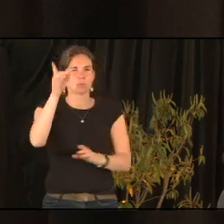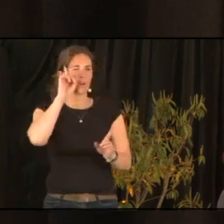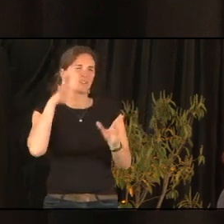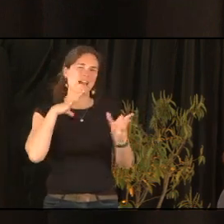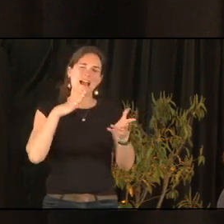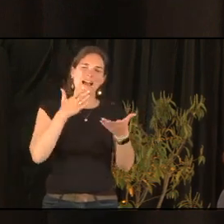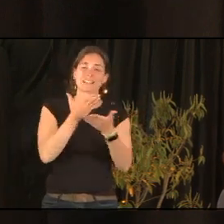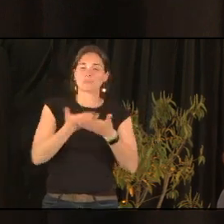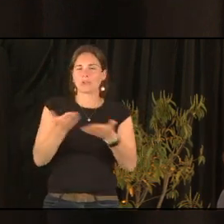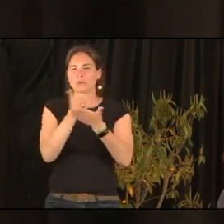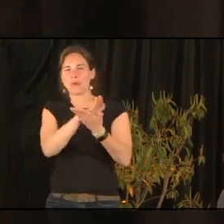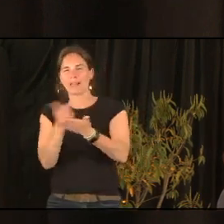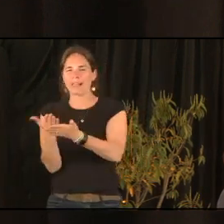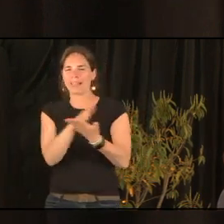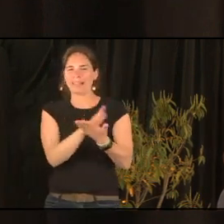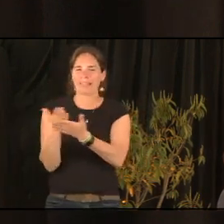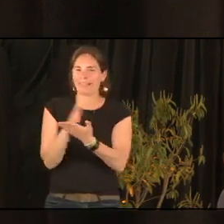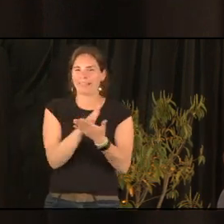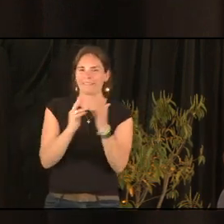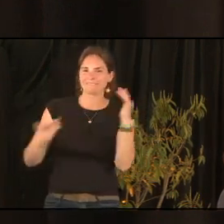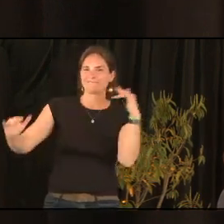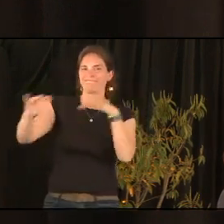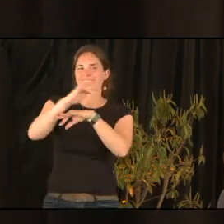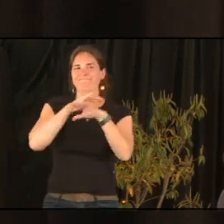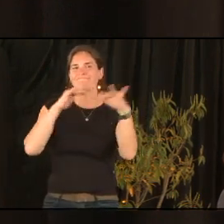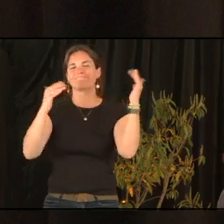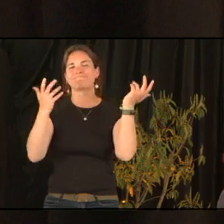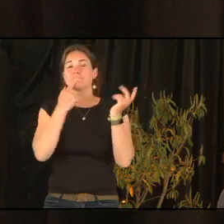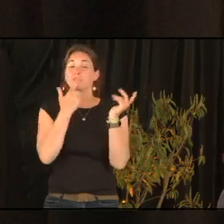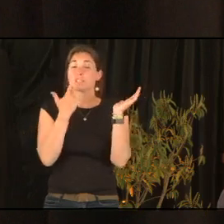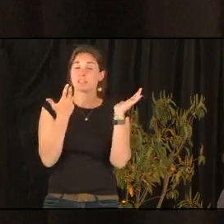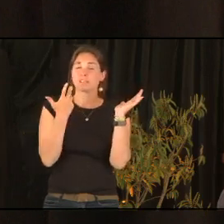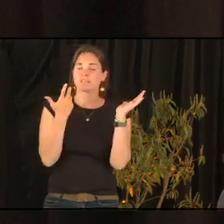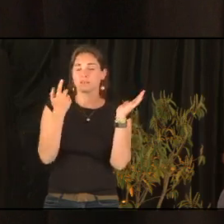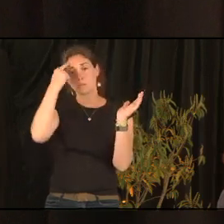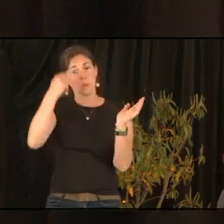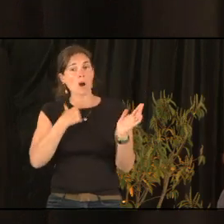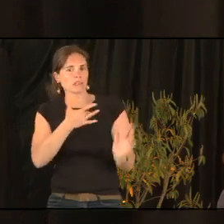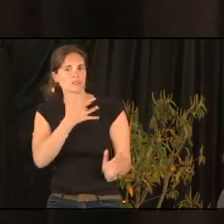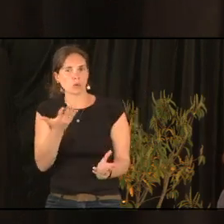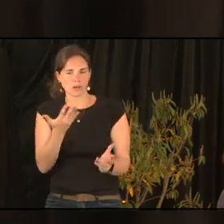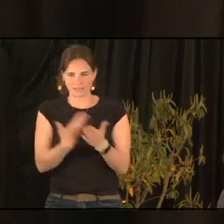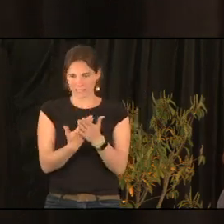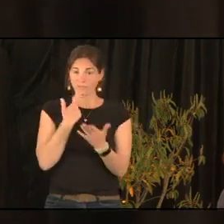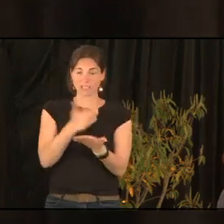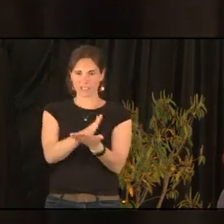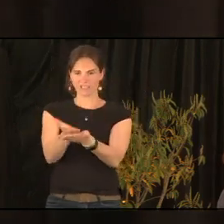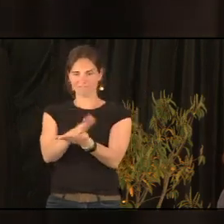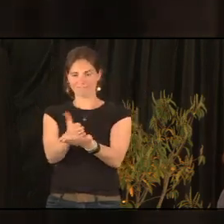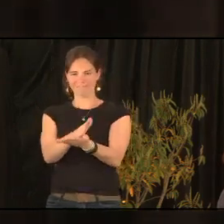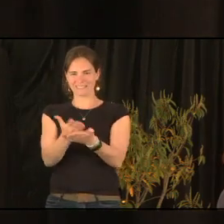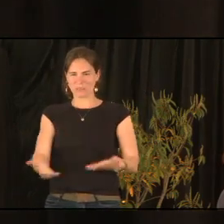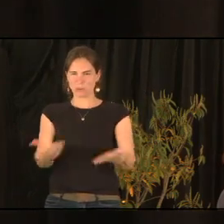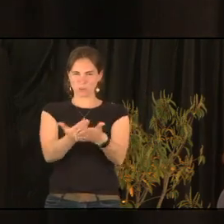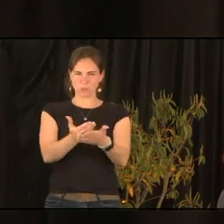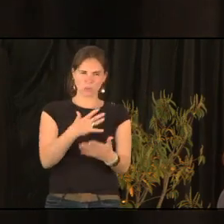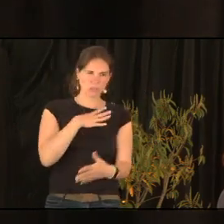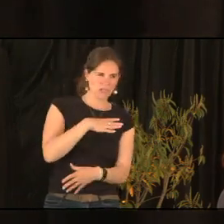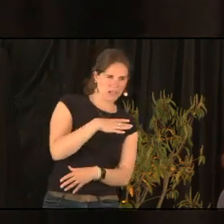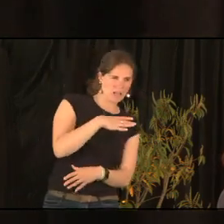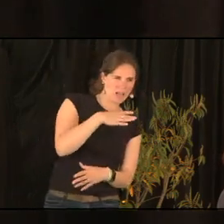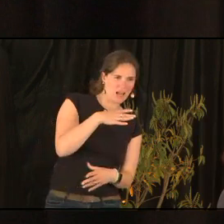ambivalent à ce lieu aussi, c'est ça qui est intéressant dans un tel lieu. C'est, moi ce qui m'intéresse c'est justement ça, c'est l'ambivalence, qu'est-ce qui est proie, qu'est-ce